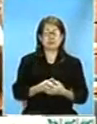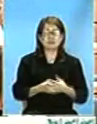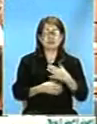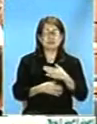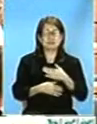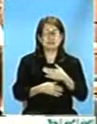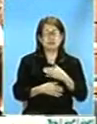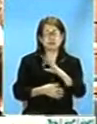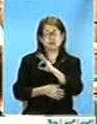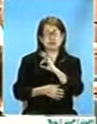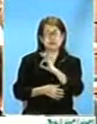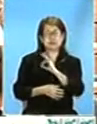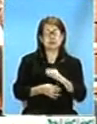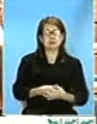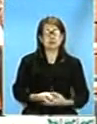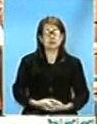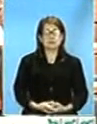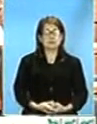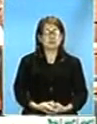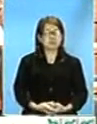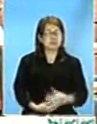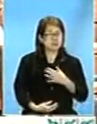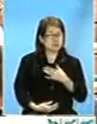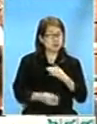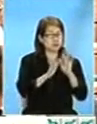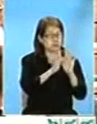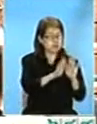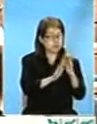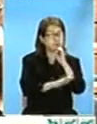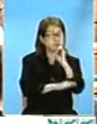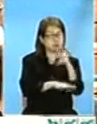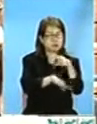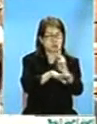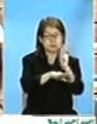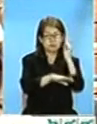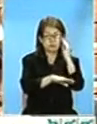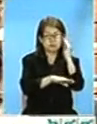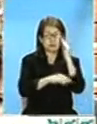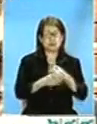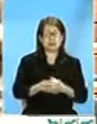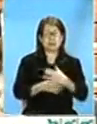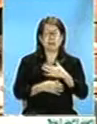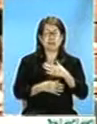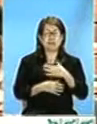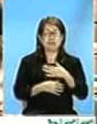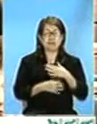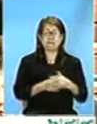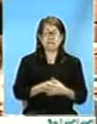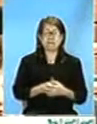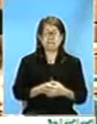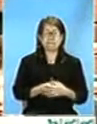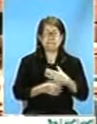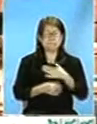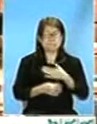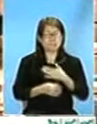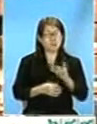ะสมาชิกรัฐสภาผมกราบเรียนท่านประธานว่าผมนั้นได้สงว